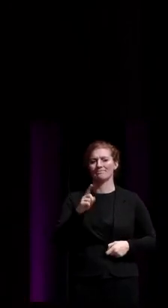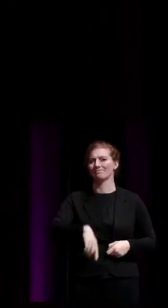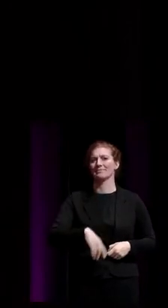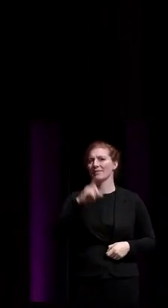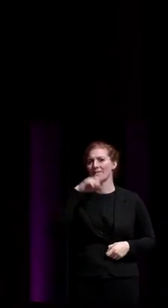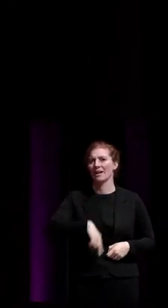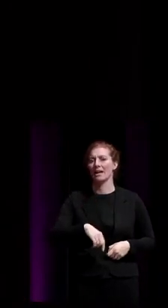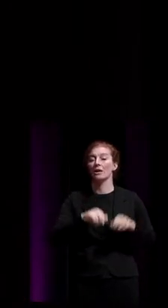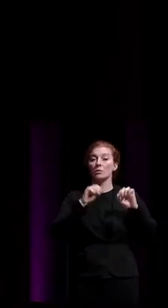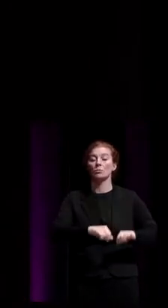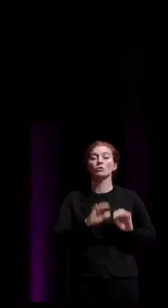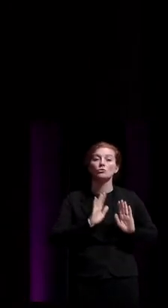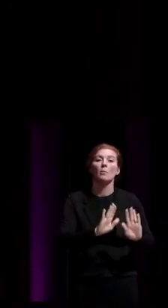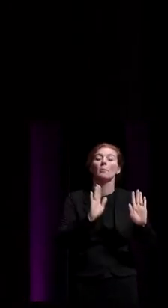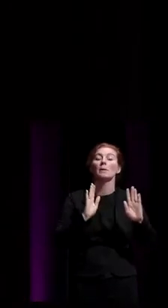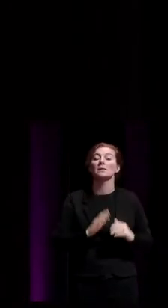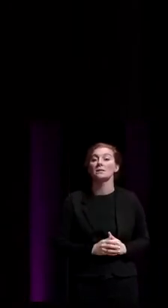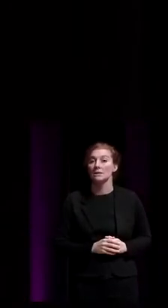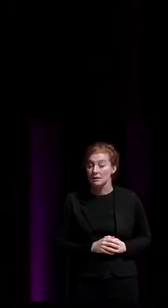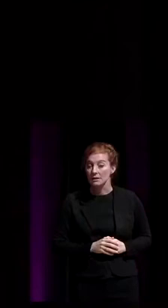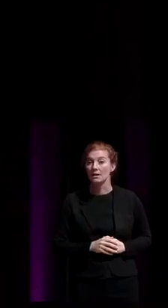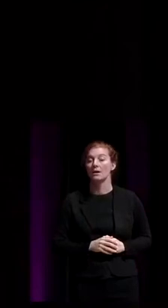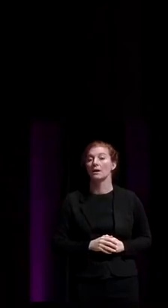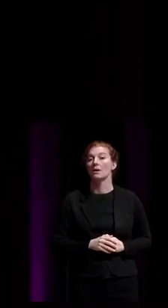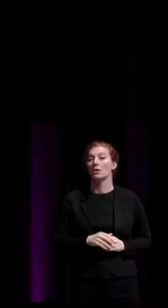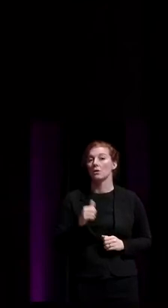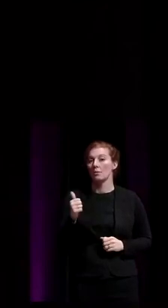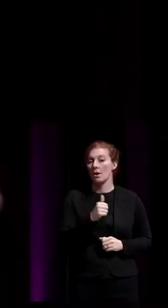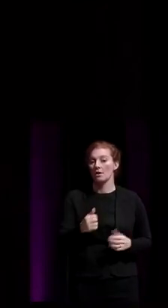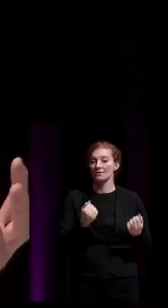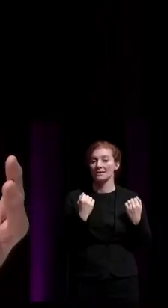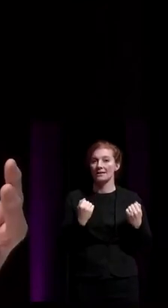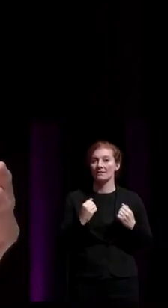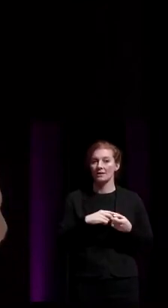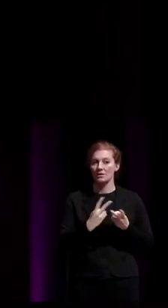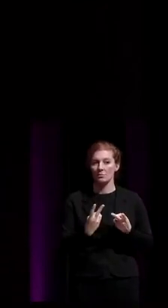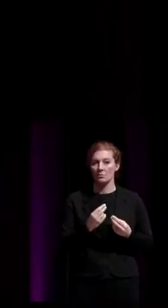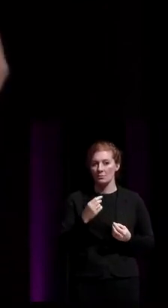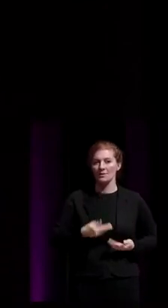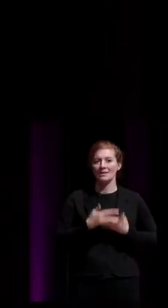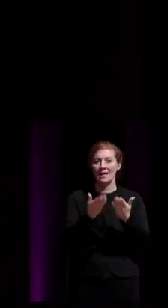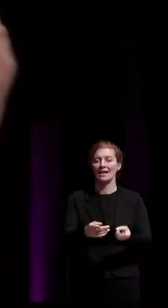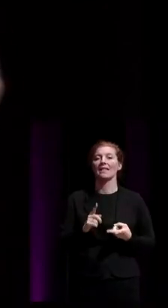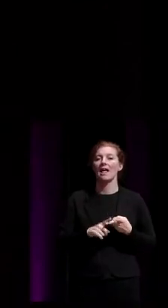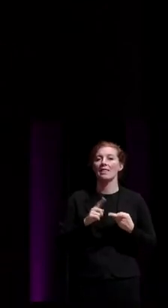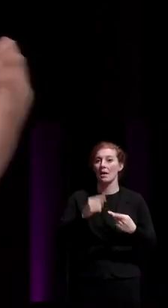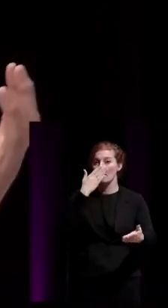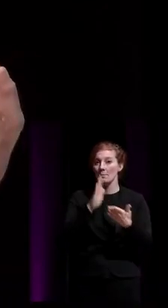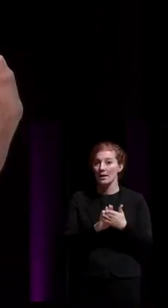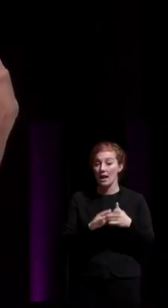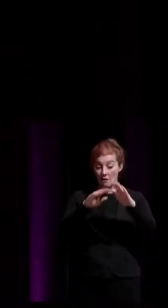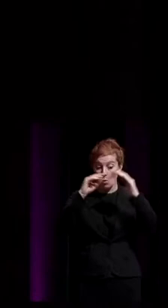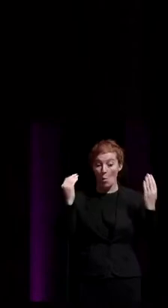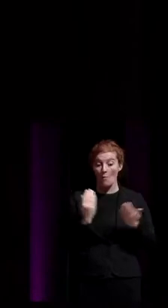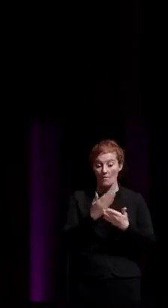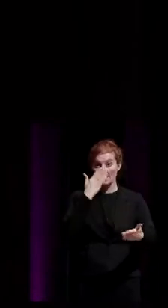faktiskt stoppas. Och det behövs det behövs krafter som liksom ger motbilderna i och med att våran omvärldsbild. Vi